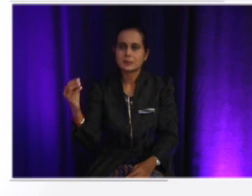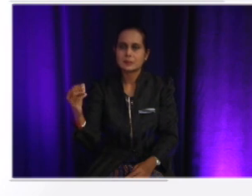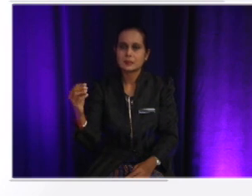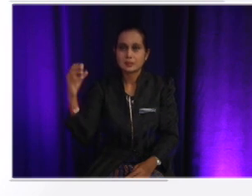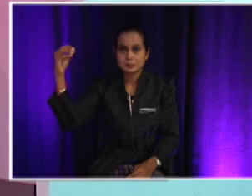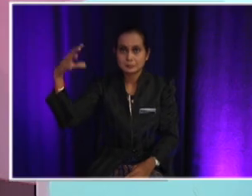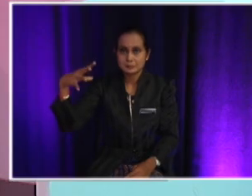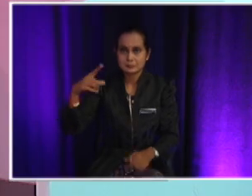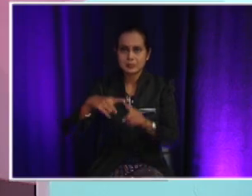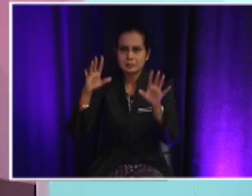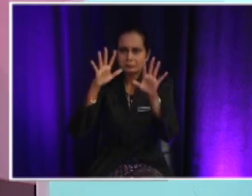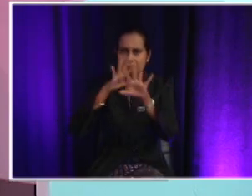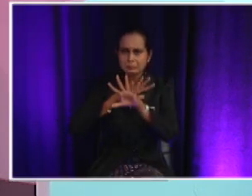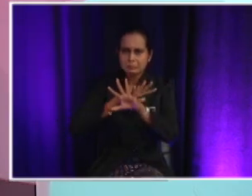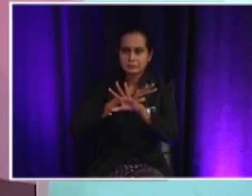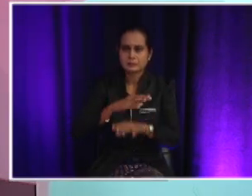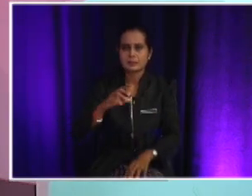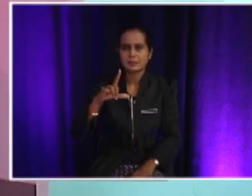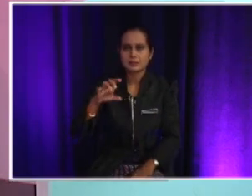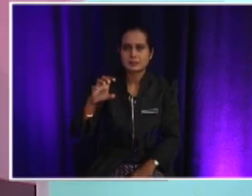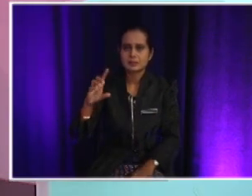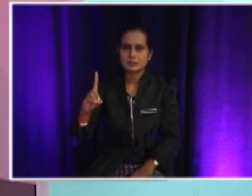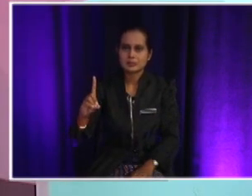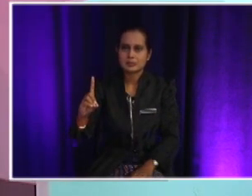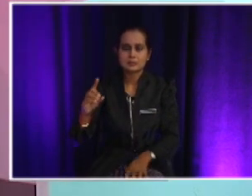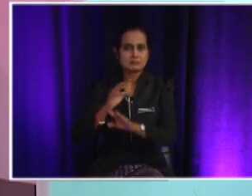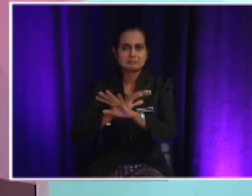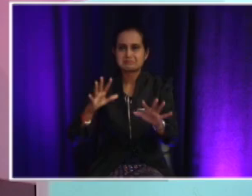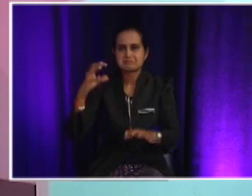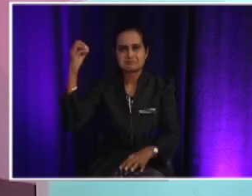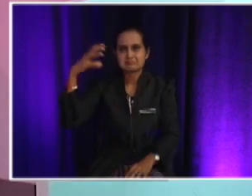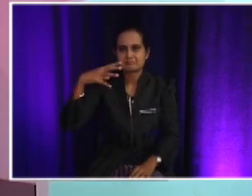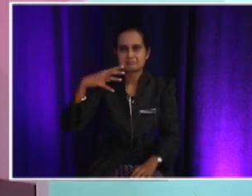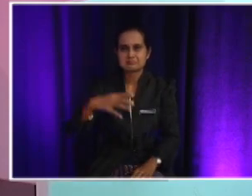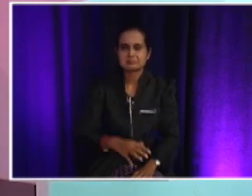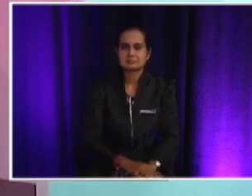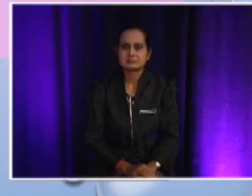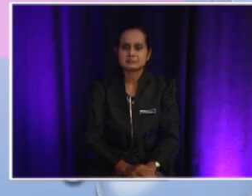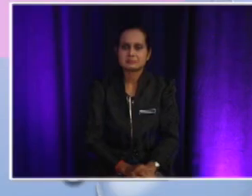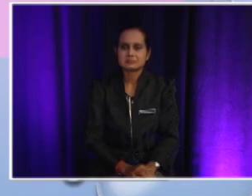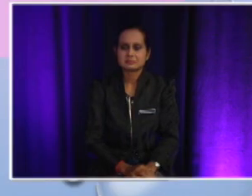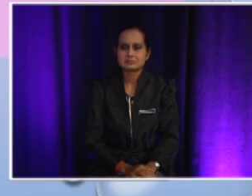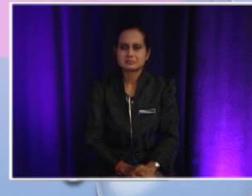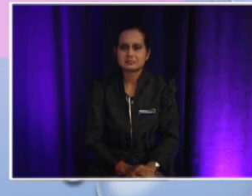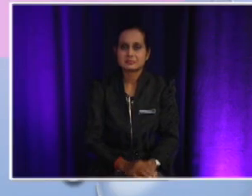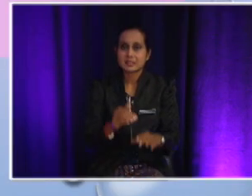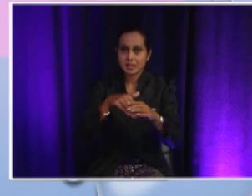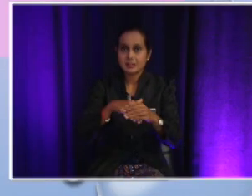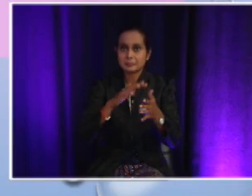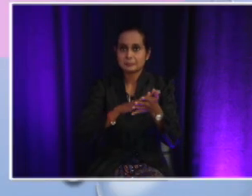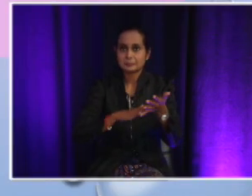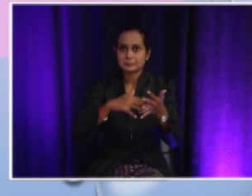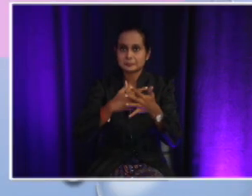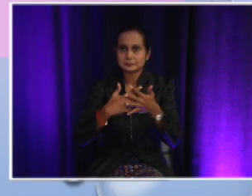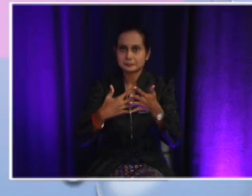Okey, LED dan R2, okey, LED tidak menyala. Okey, itu dia bagi dalam jadual. Okey, kenyataan